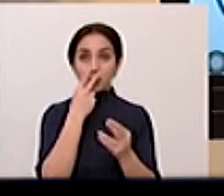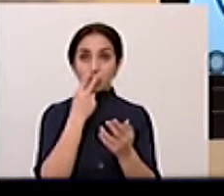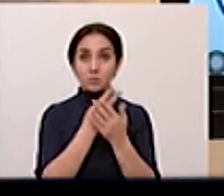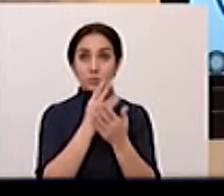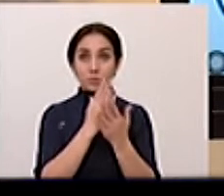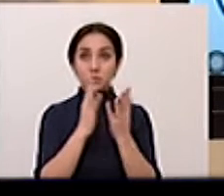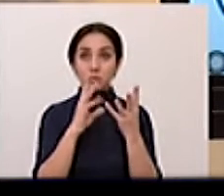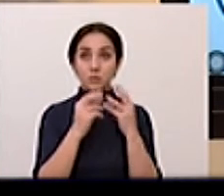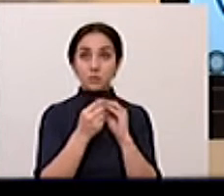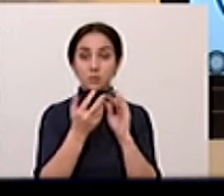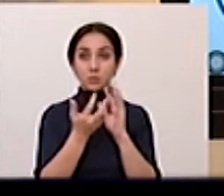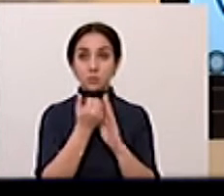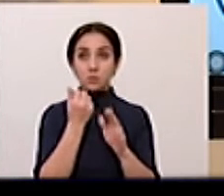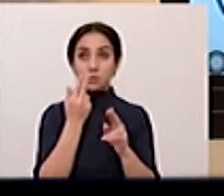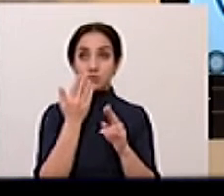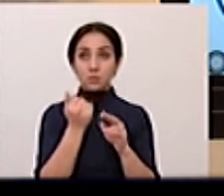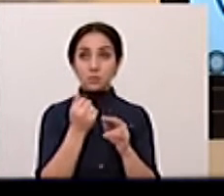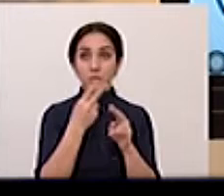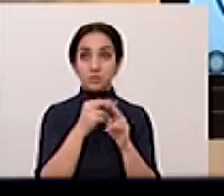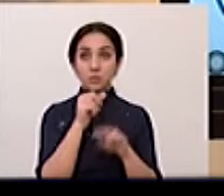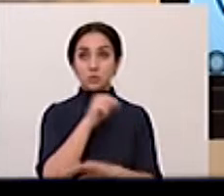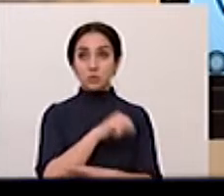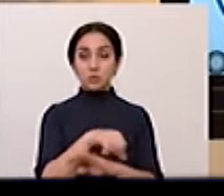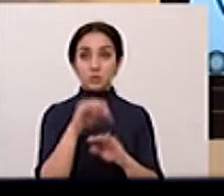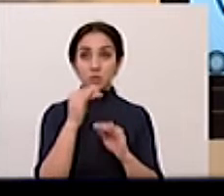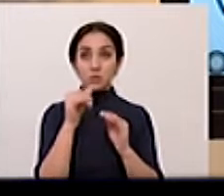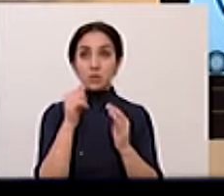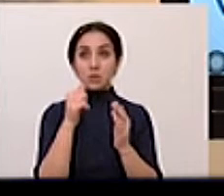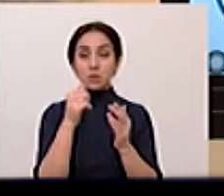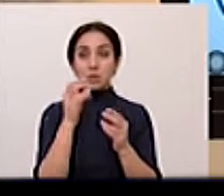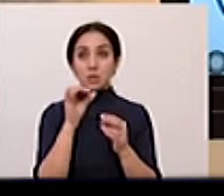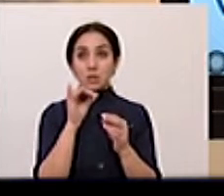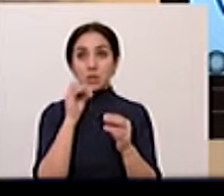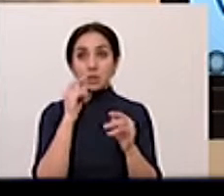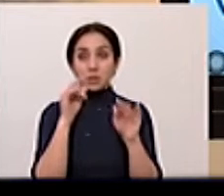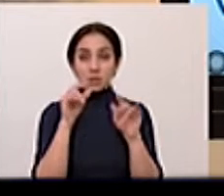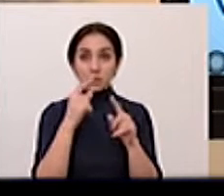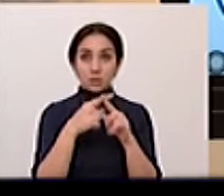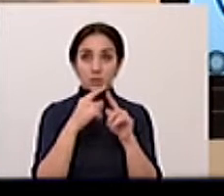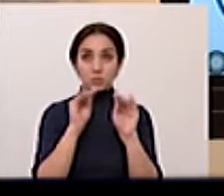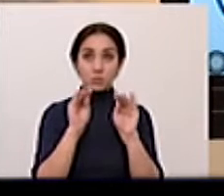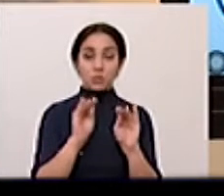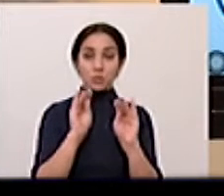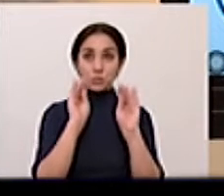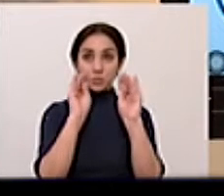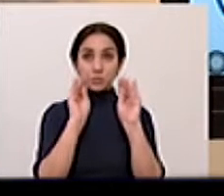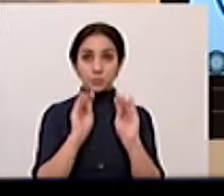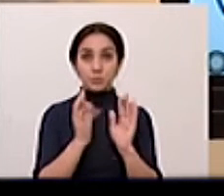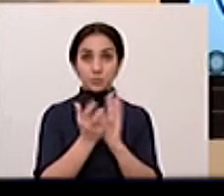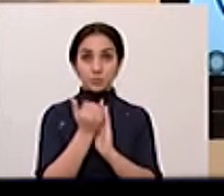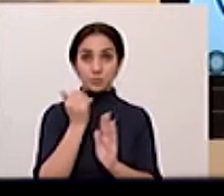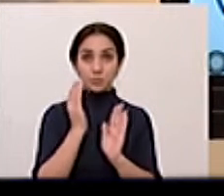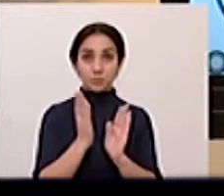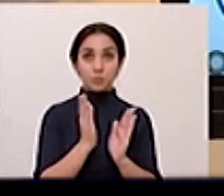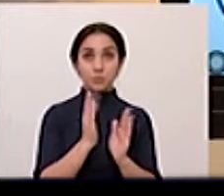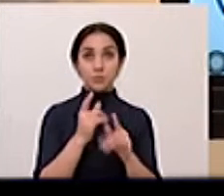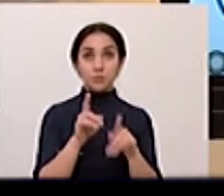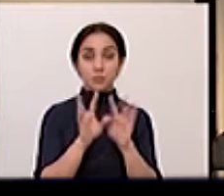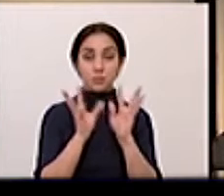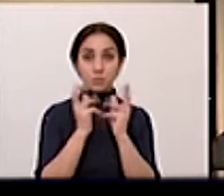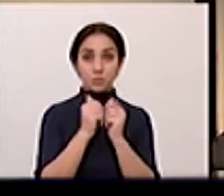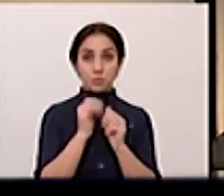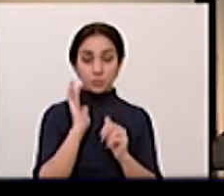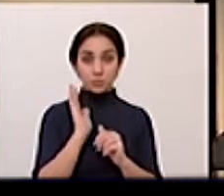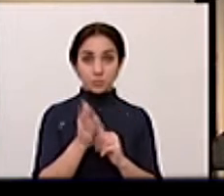natijasini olamiz va chegaradagi qiymatlarni x ning o'rniga qo'yib yozib olamiz. Va